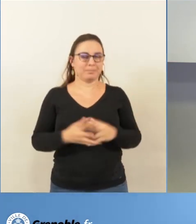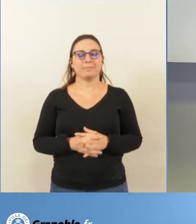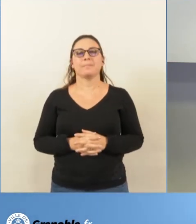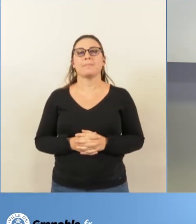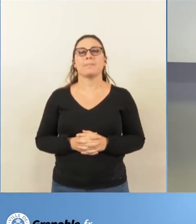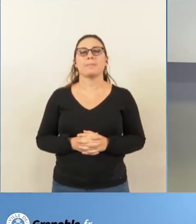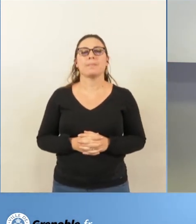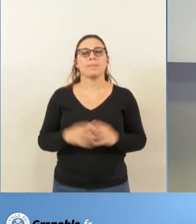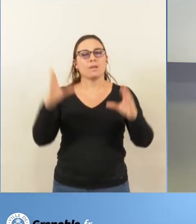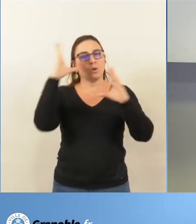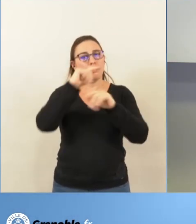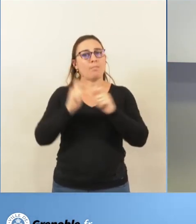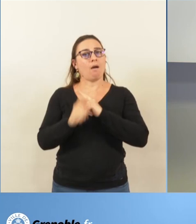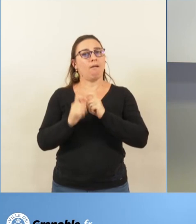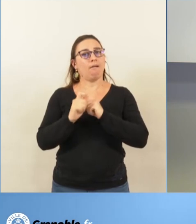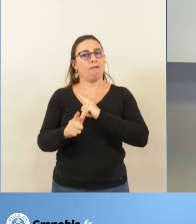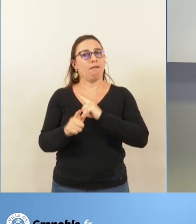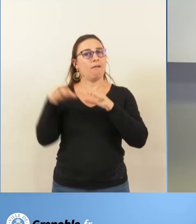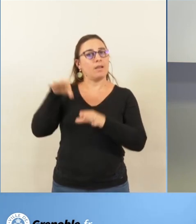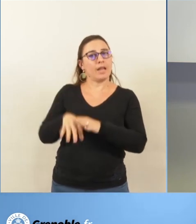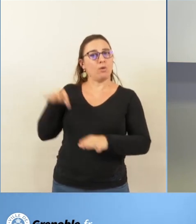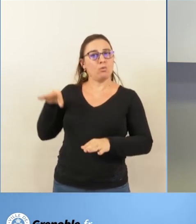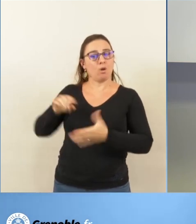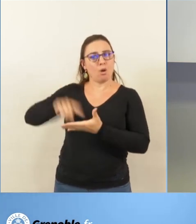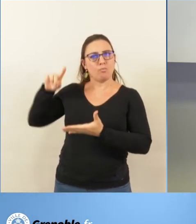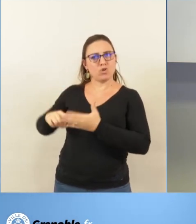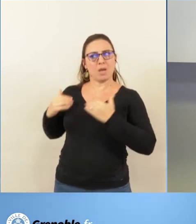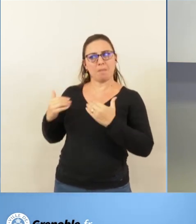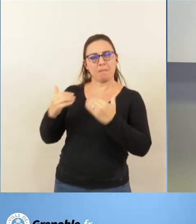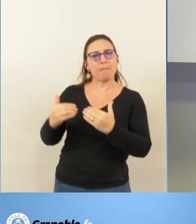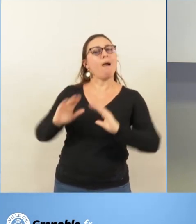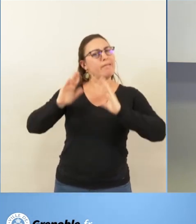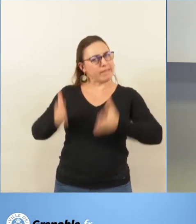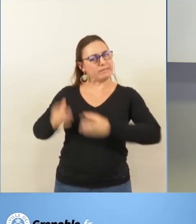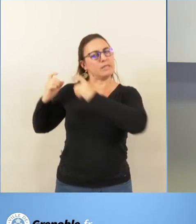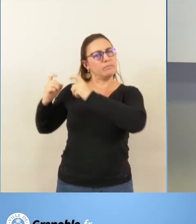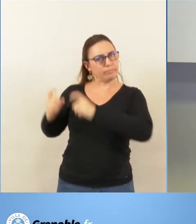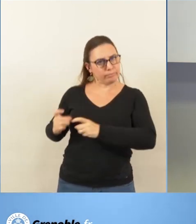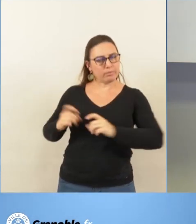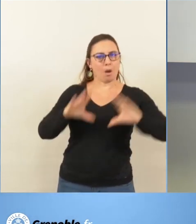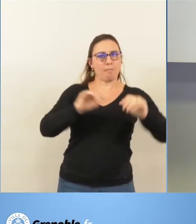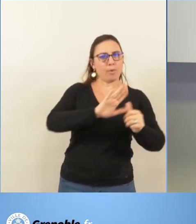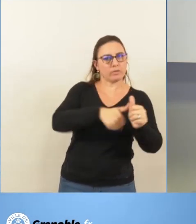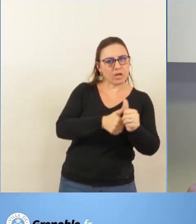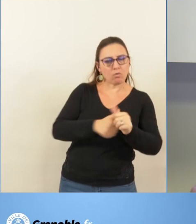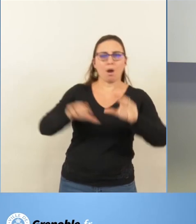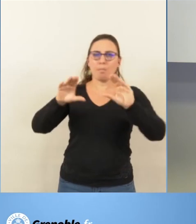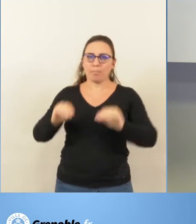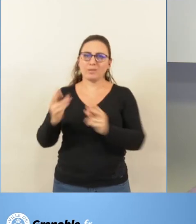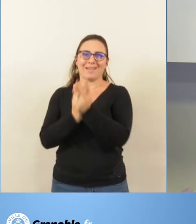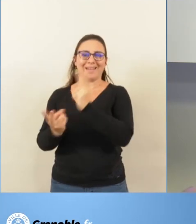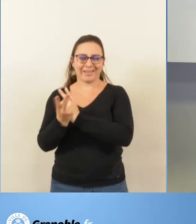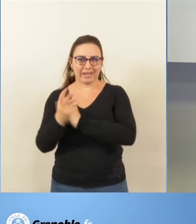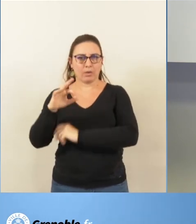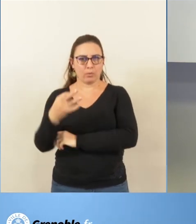rappelle que les indemnités des élus n'ont pas été touchés que nous avions décidé d'une baisse des indemnités pour les postes d'adjoint pour les postes de conseiller d'éveillés nous